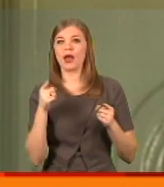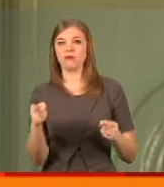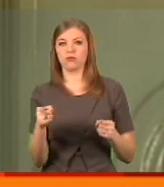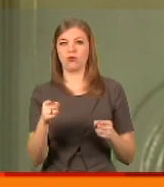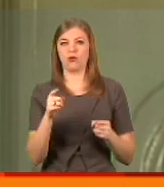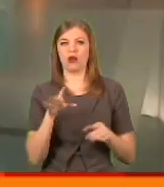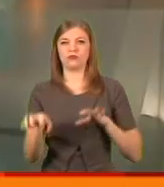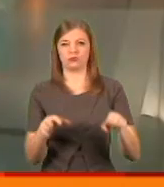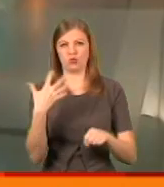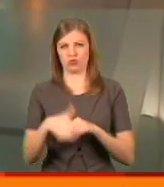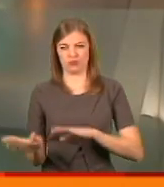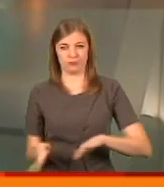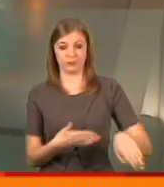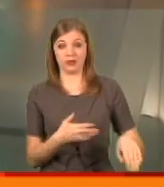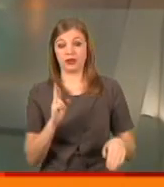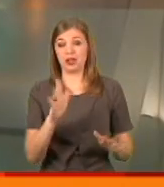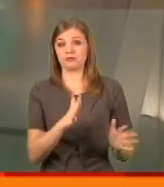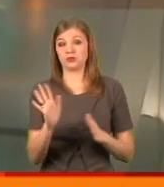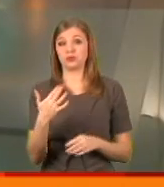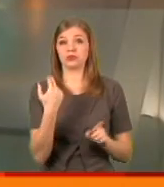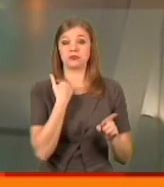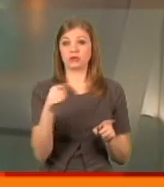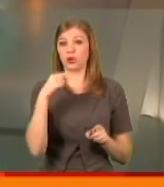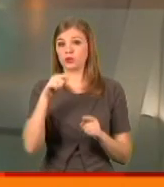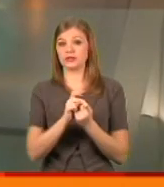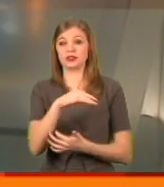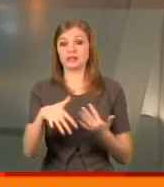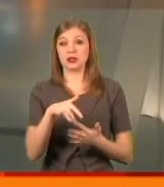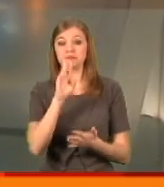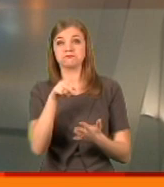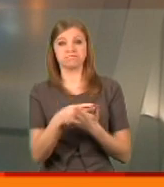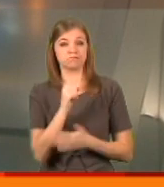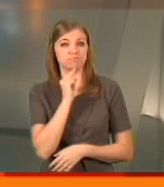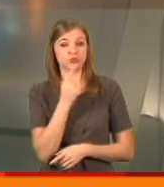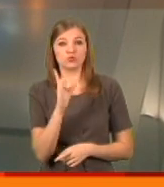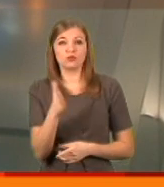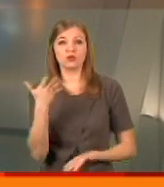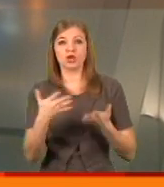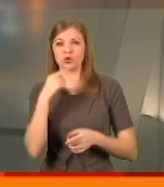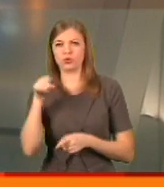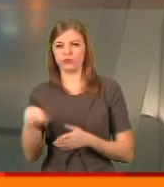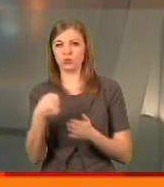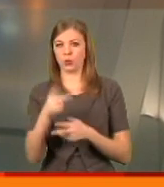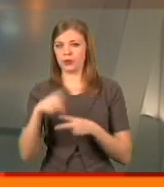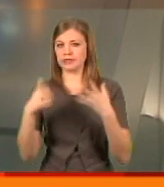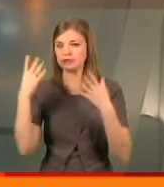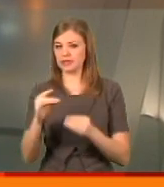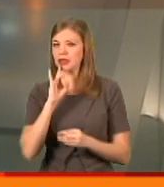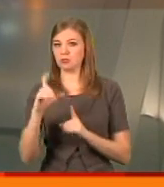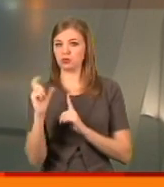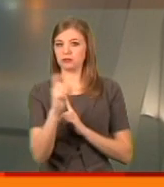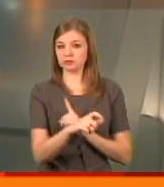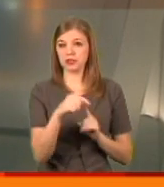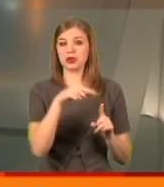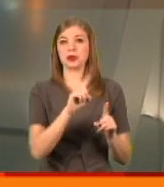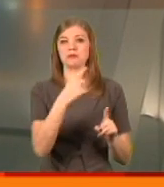давно ушла в прошле. Як розгортатиметься британсько-російський скандал, передбачити складно. Що буде, якщо РФ до кінця дня не дасть відповіді,